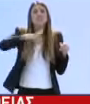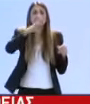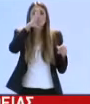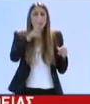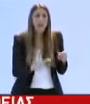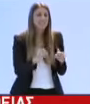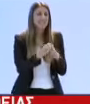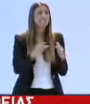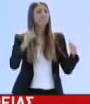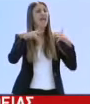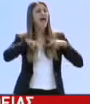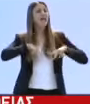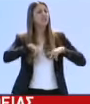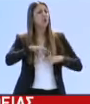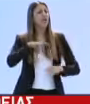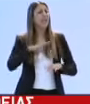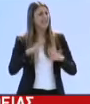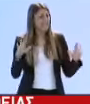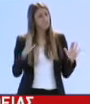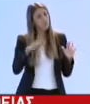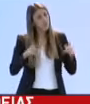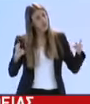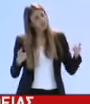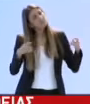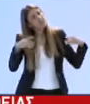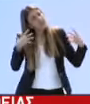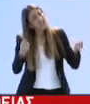πραγματικής αξιοκρατίας μπορεί να θεμελιωθεί